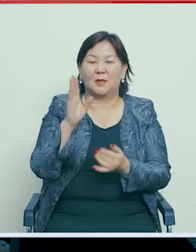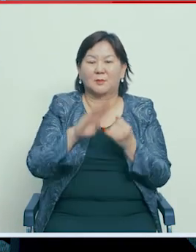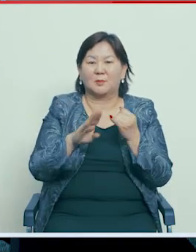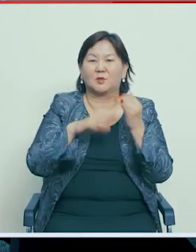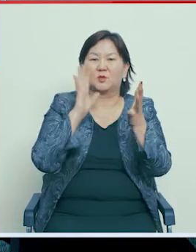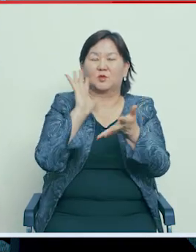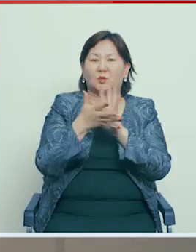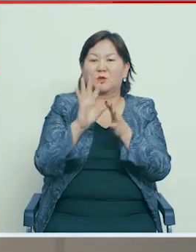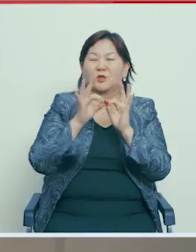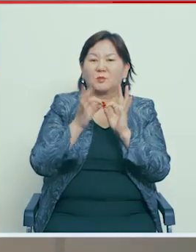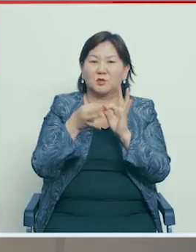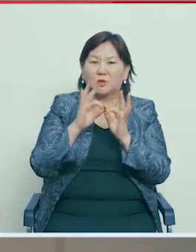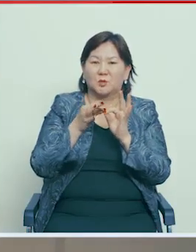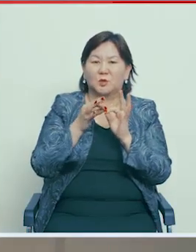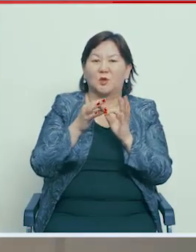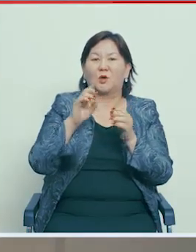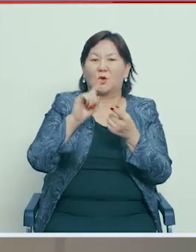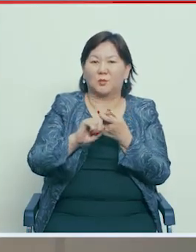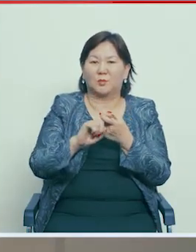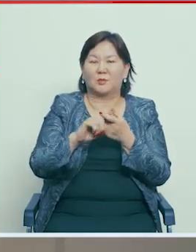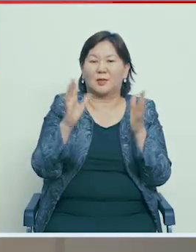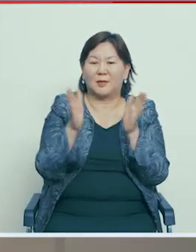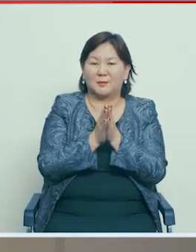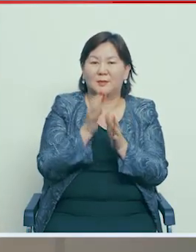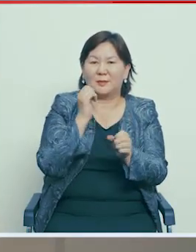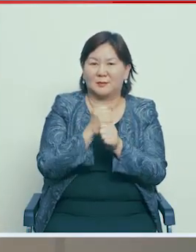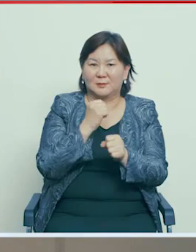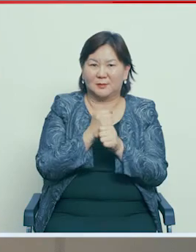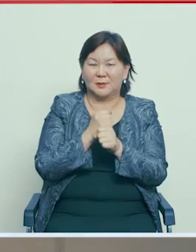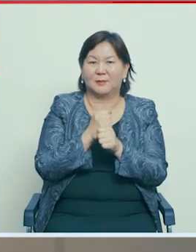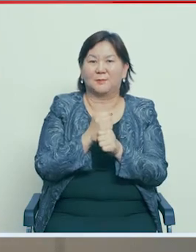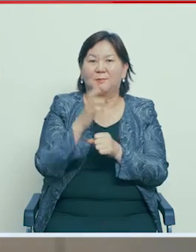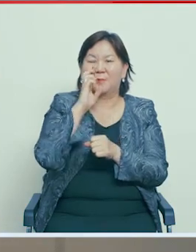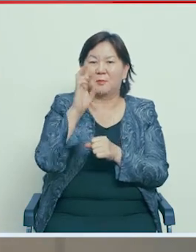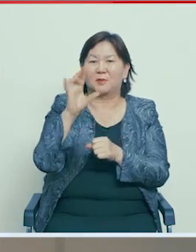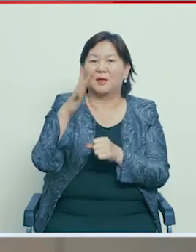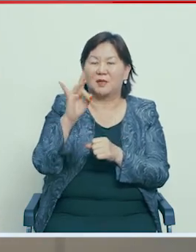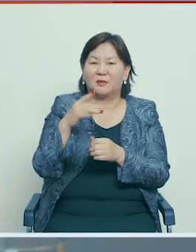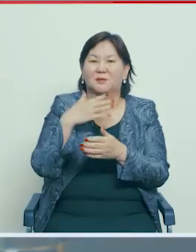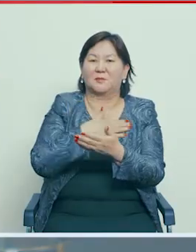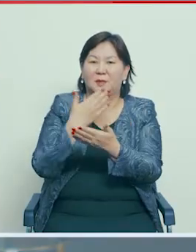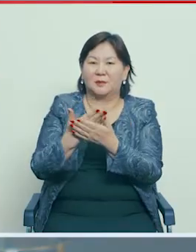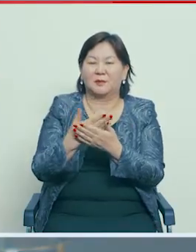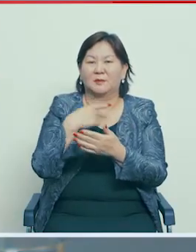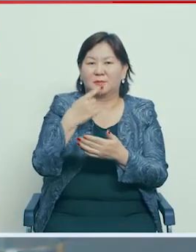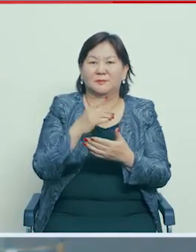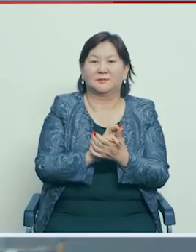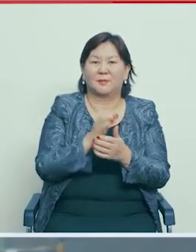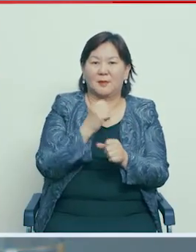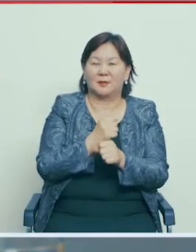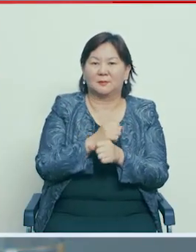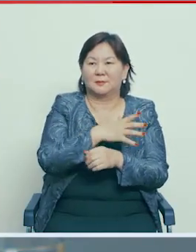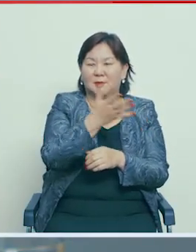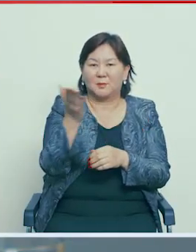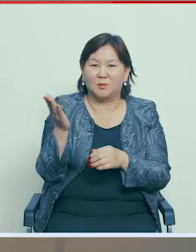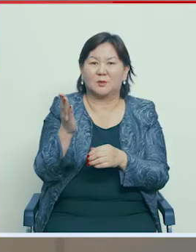дохионы хэлний хэлмэрч орчуулагчдын холбоо яг одоо хамтран ажиллаж байгаа бэм дэлгүүртээ маш их баярлалаа гэж та бүхнийхээ өмнөөс үзэгчид, онцгчид